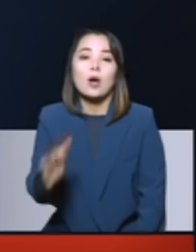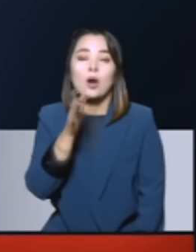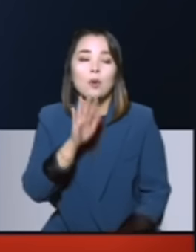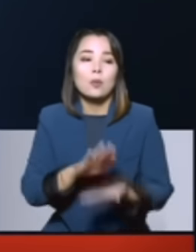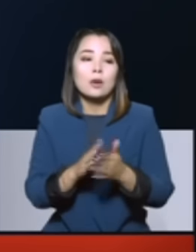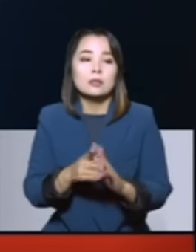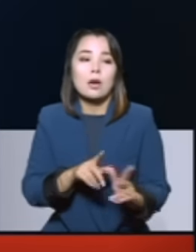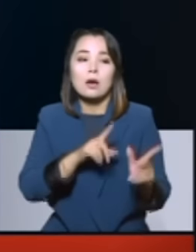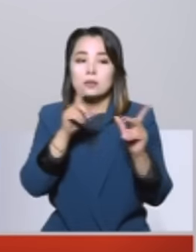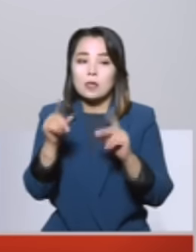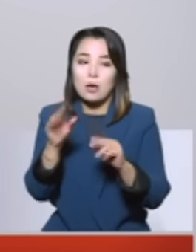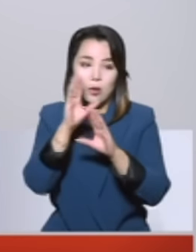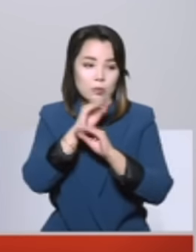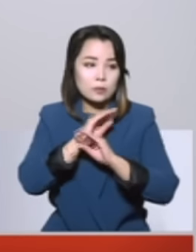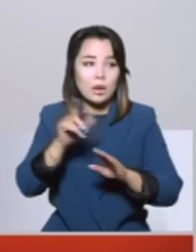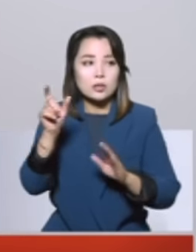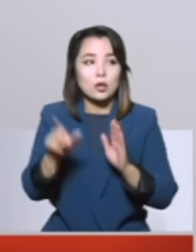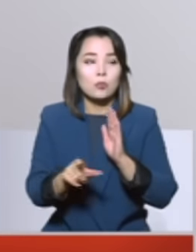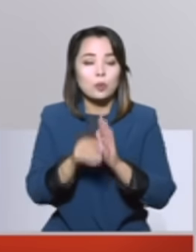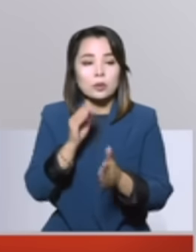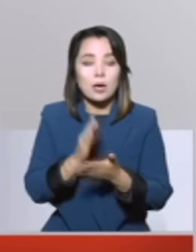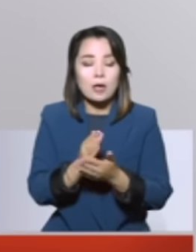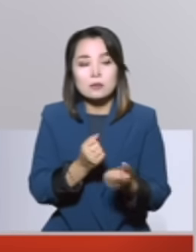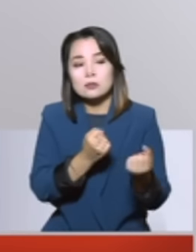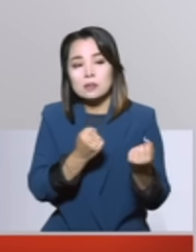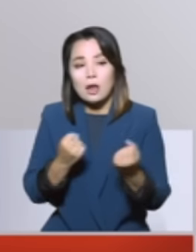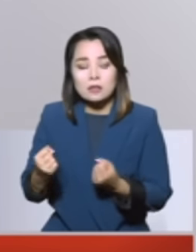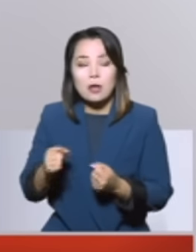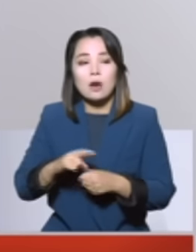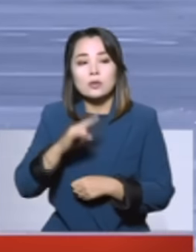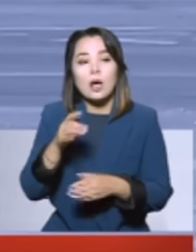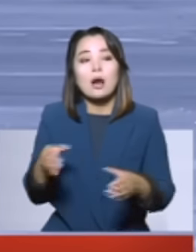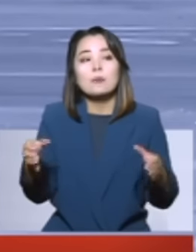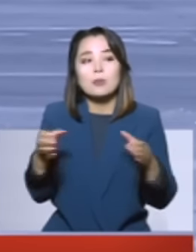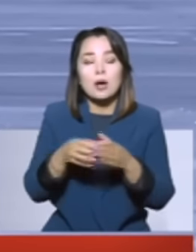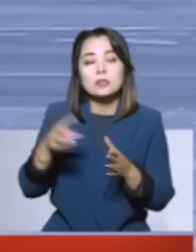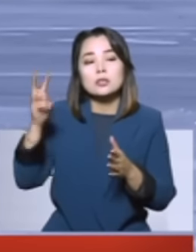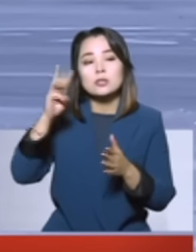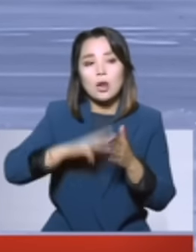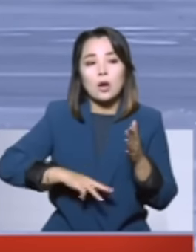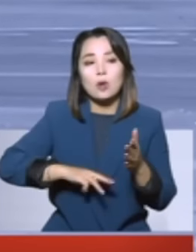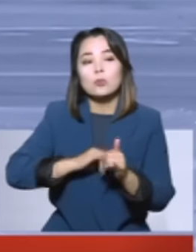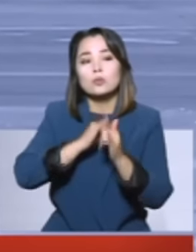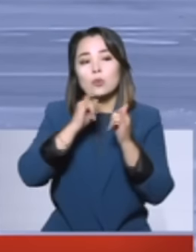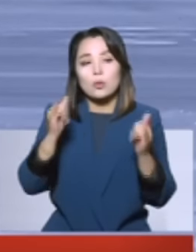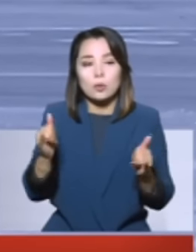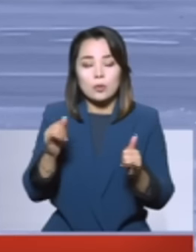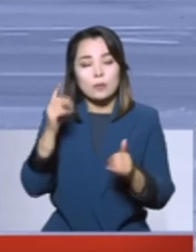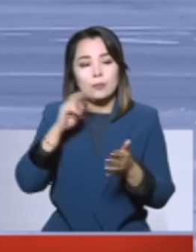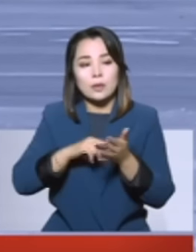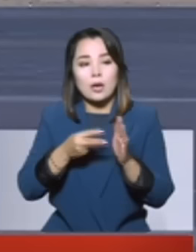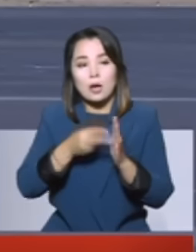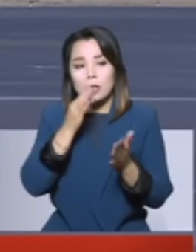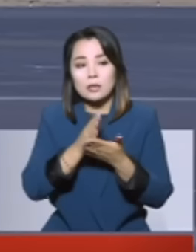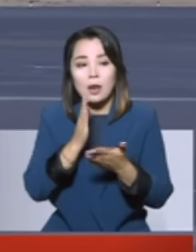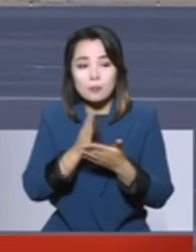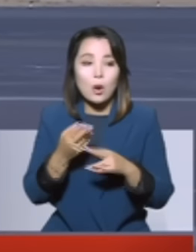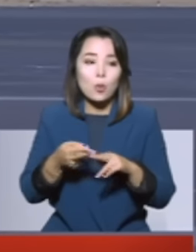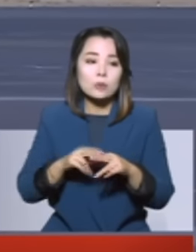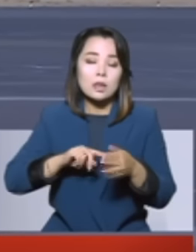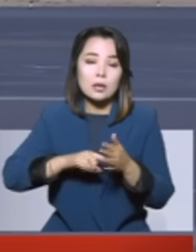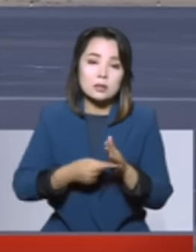Уақытында діттеген жеріне жете алмаған депутат енді рейсті кешіктіретін әуе компанияларына айыппұл көлемін арттыруға кірісетінін жеткізді. Осы